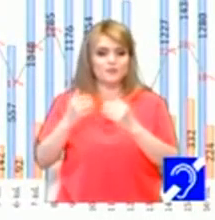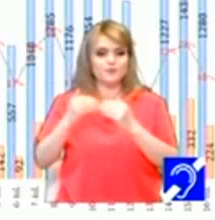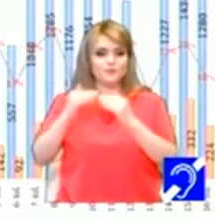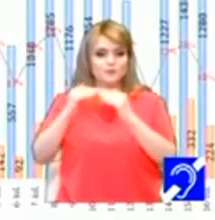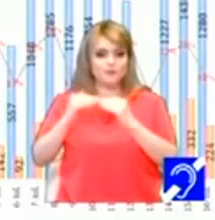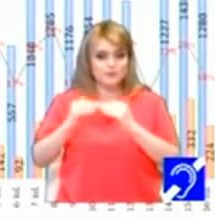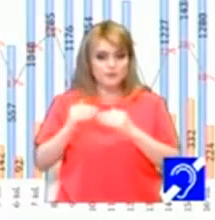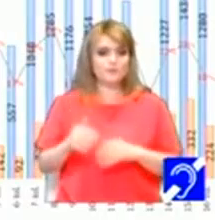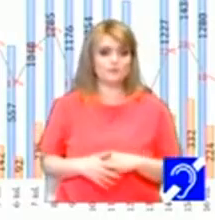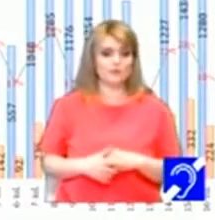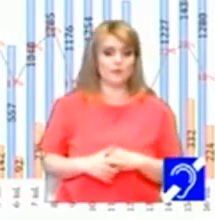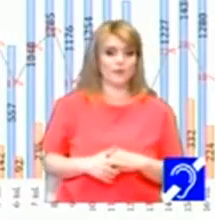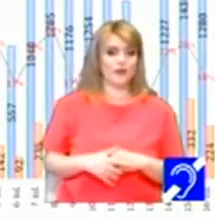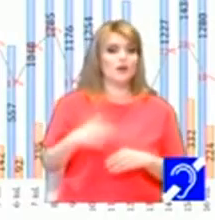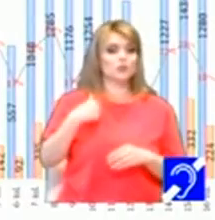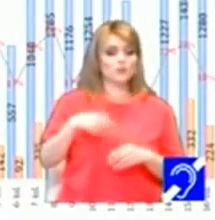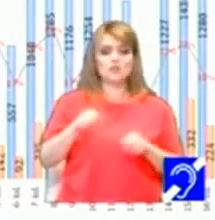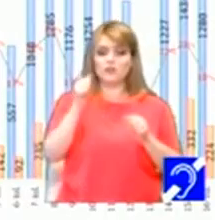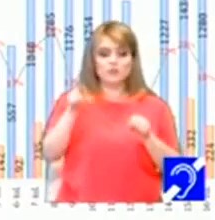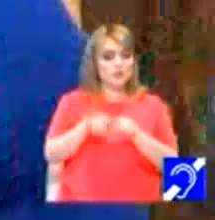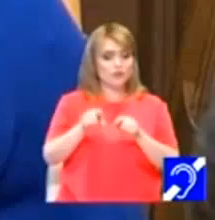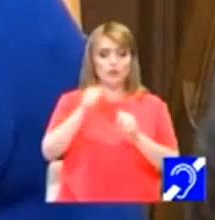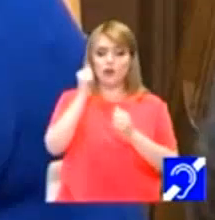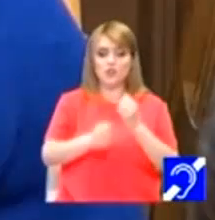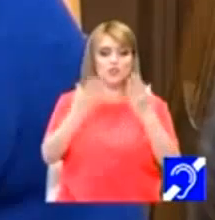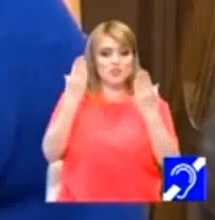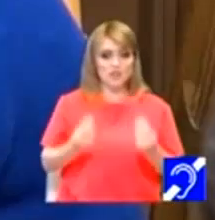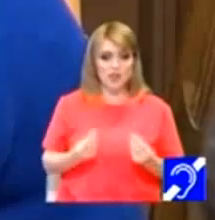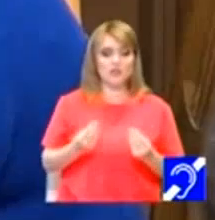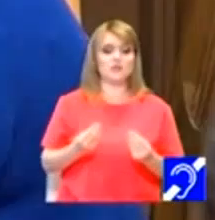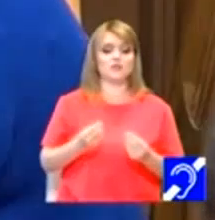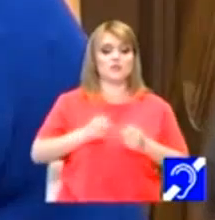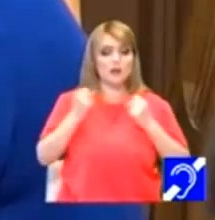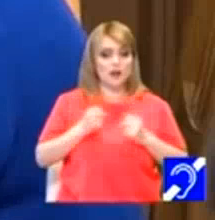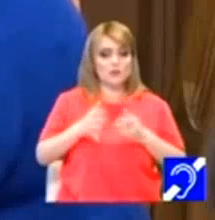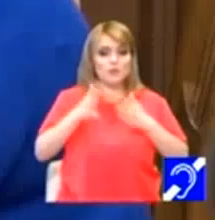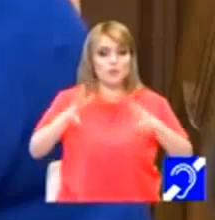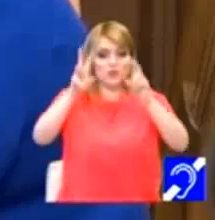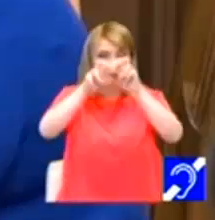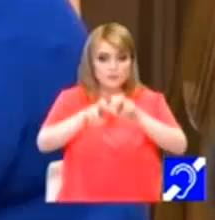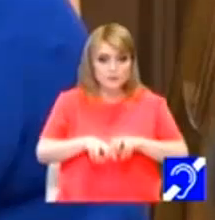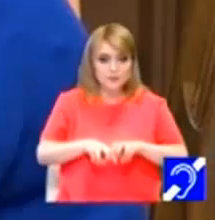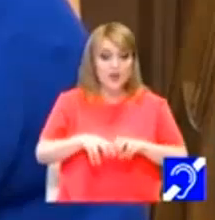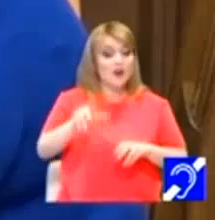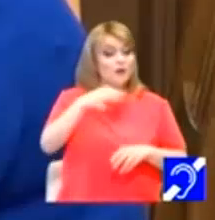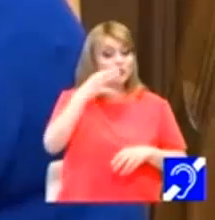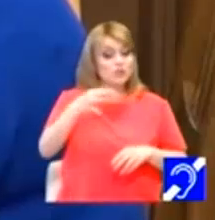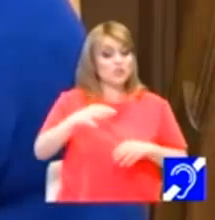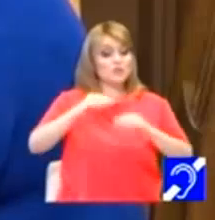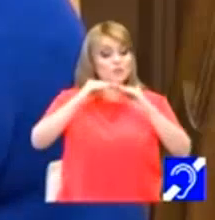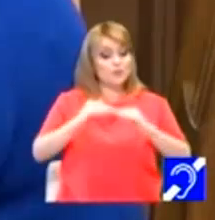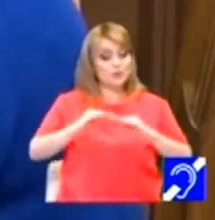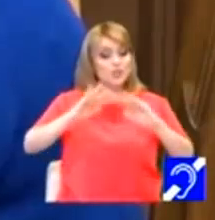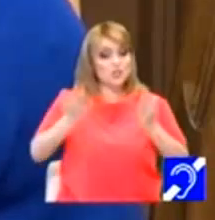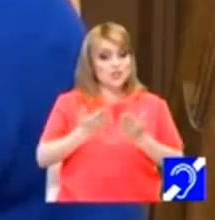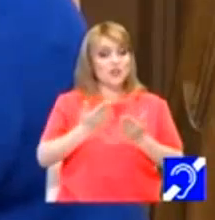de teste procesate zilnic rămâne constant sub 2000. Cazurile extrem de grave sunt în scădere. Dacă să ne referim la cele două instituții